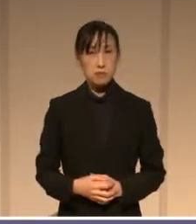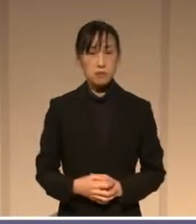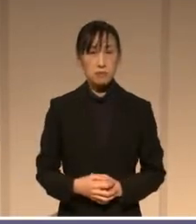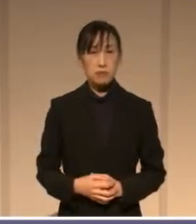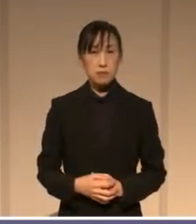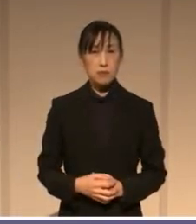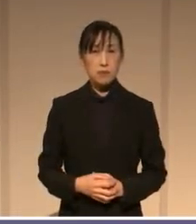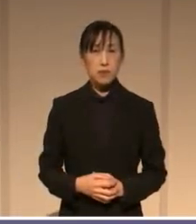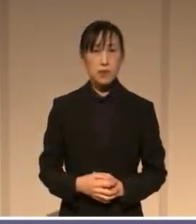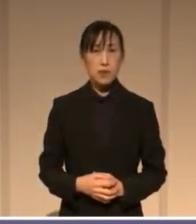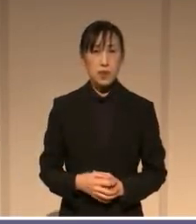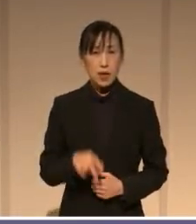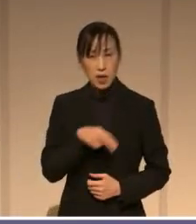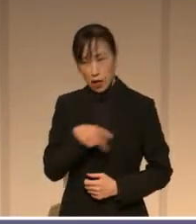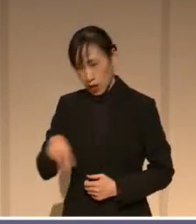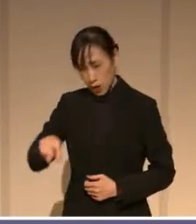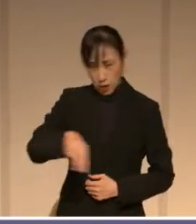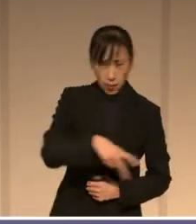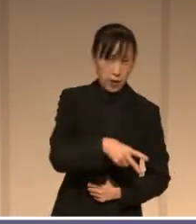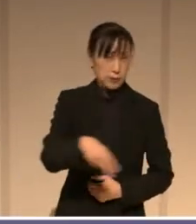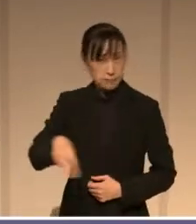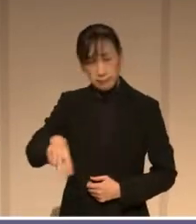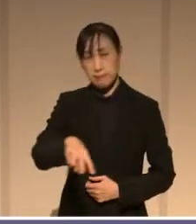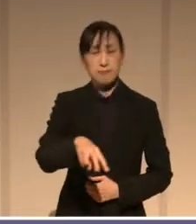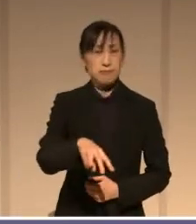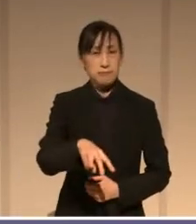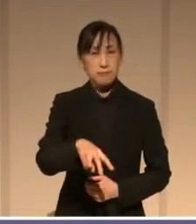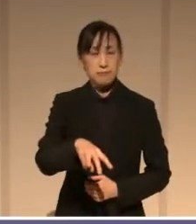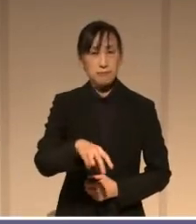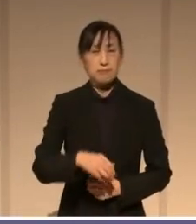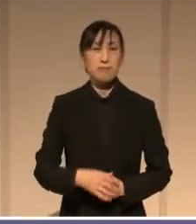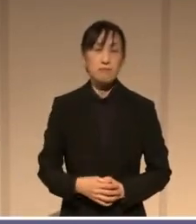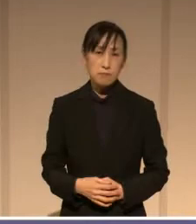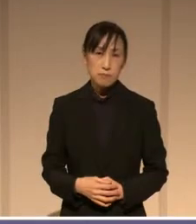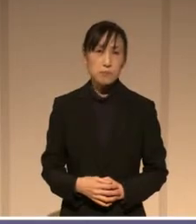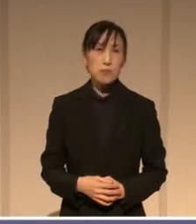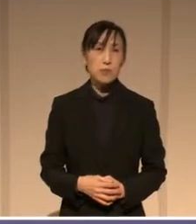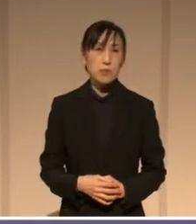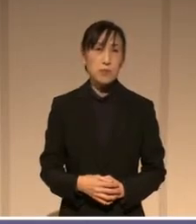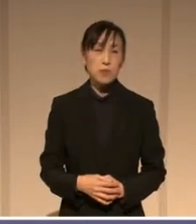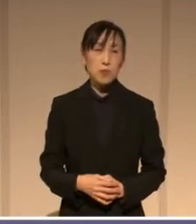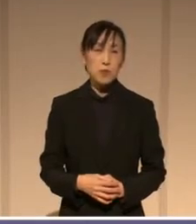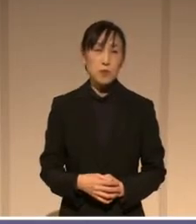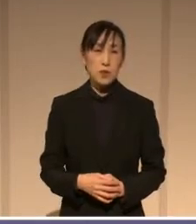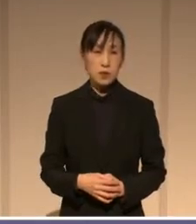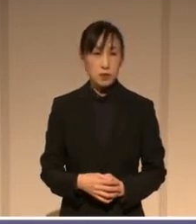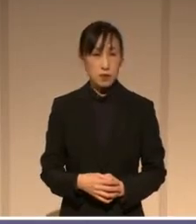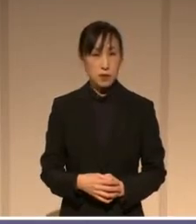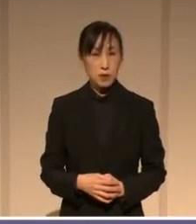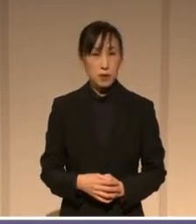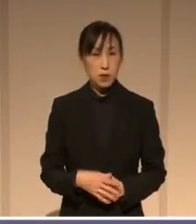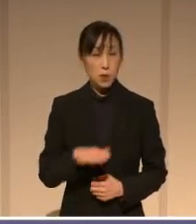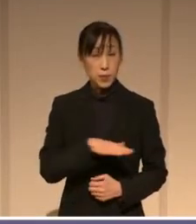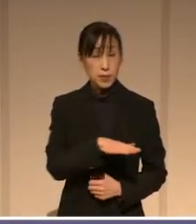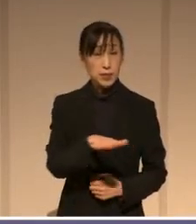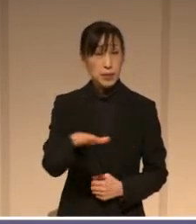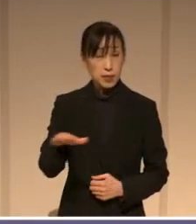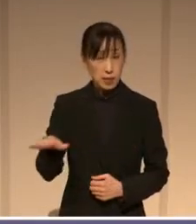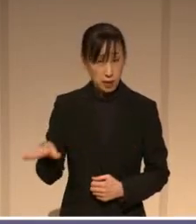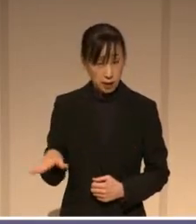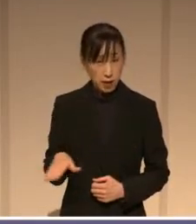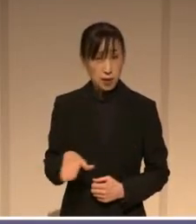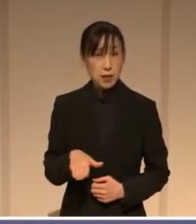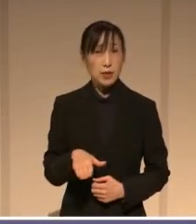こう歩き回ったりとかするとね中国人でもねやっぱりねそれ以上にやっぱりあのみんなでねこう